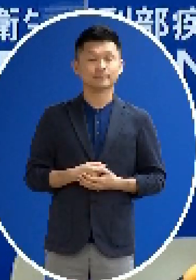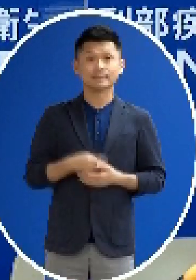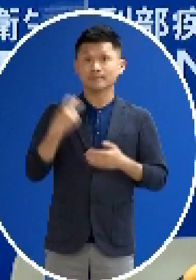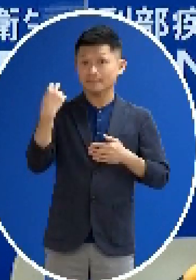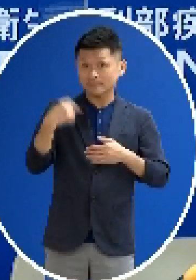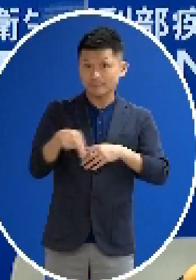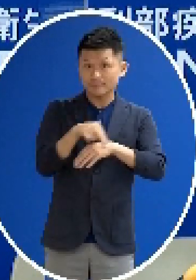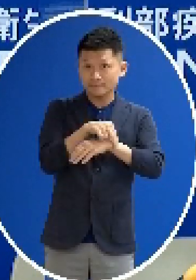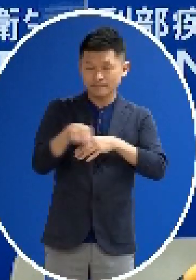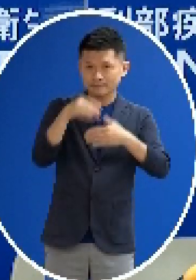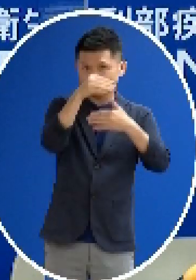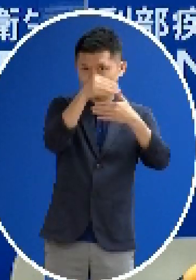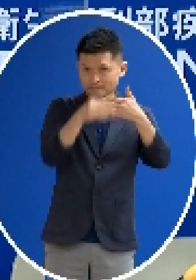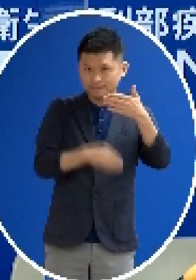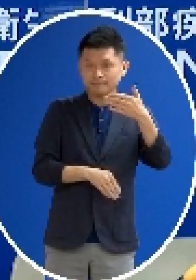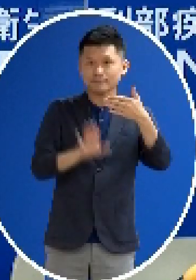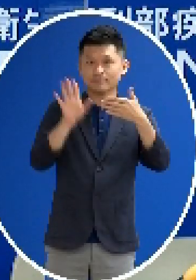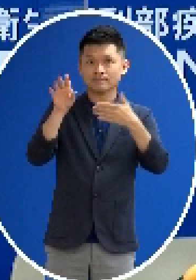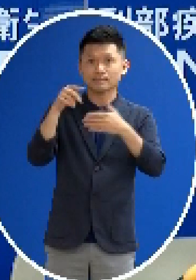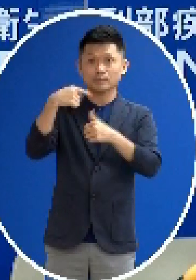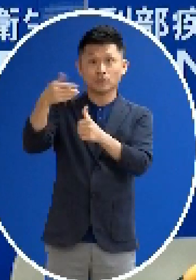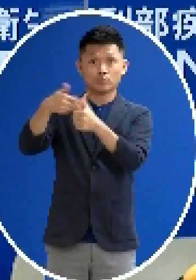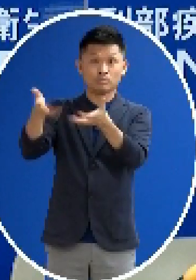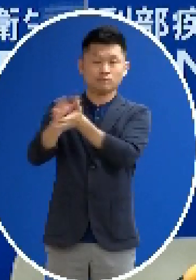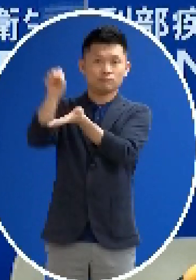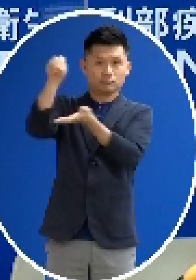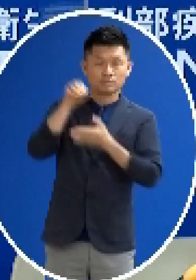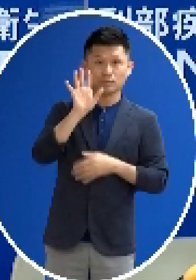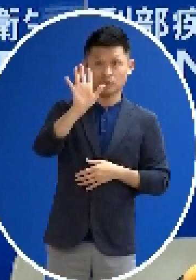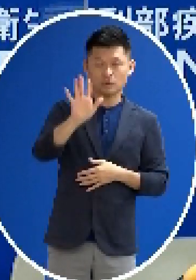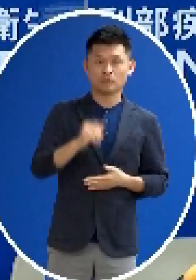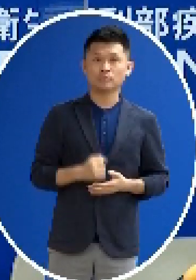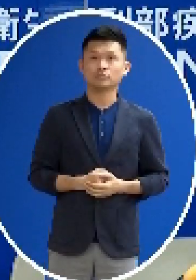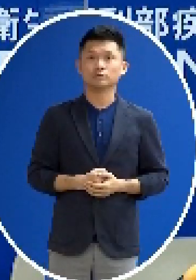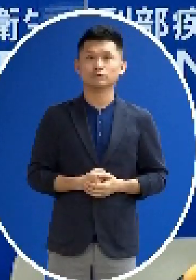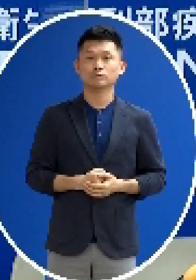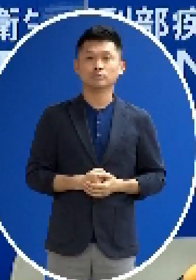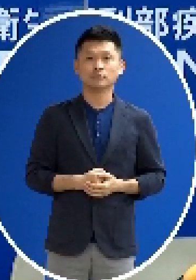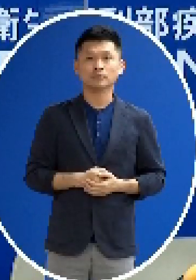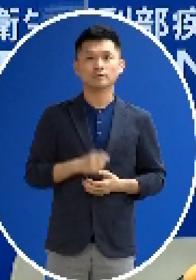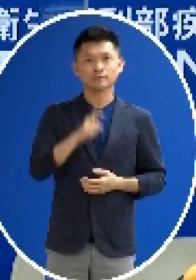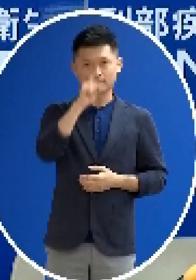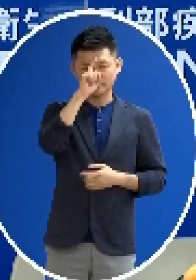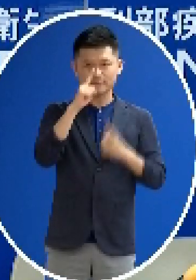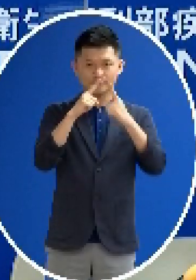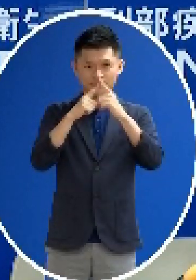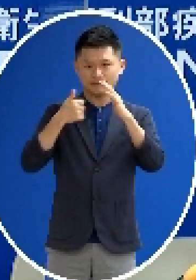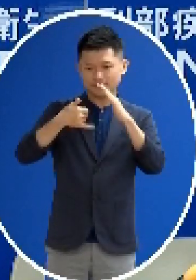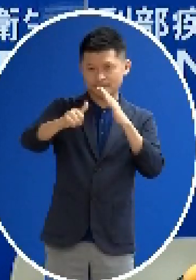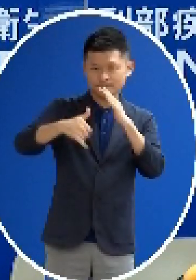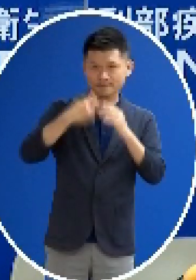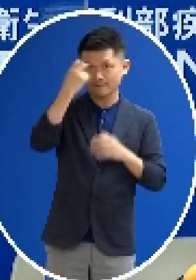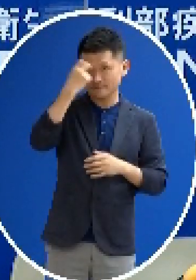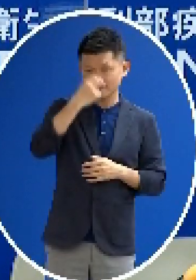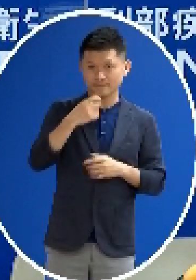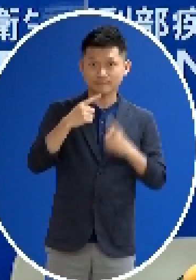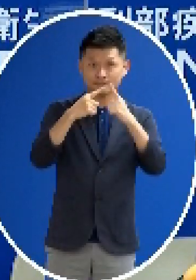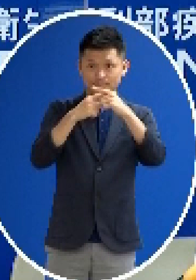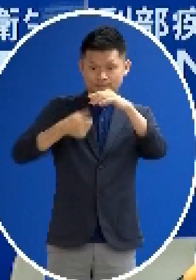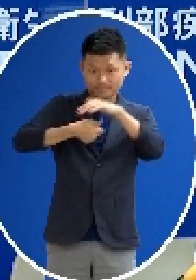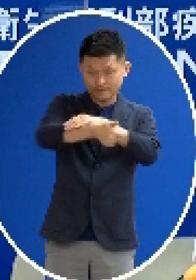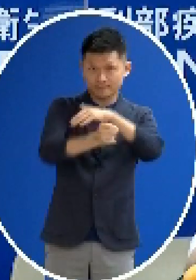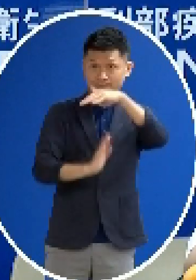相关的订定的指引哈也已经提来，那方向上哈当然是人流管制哈，那采总量管